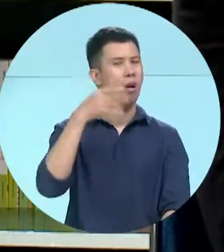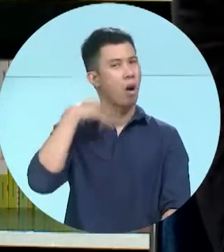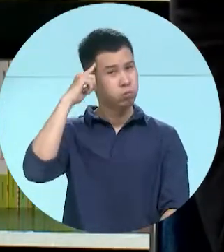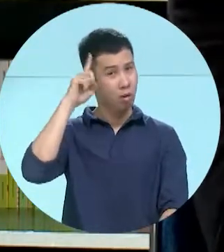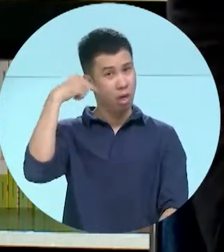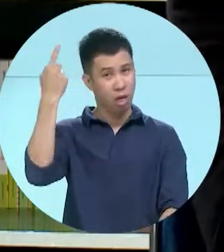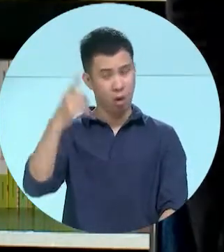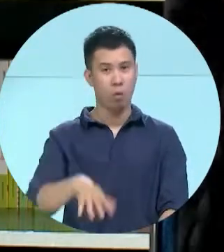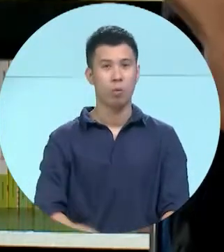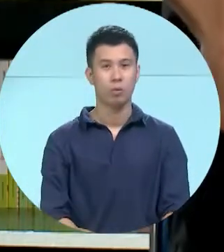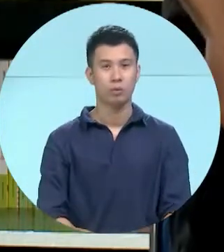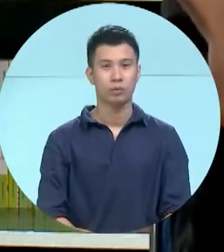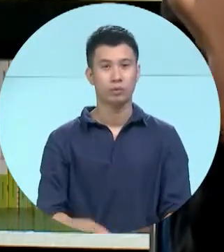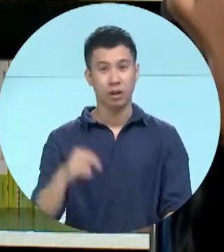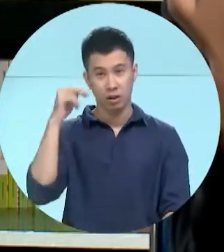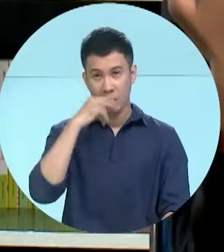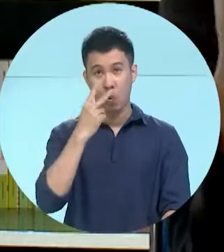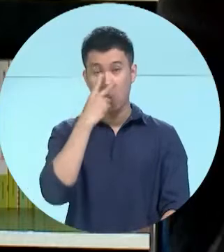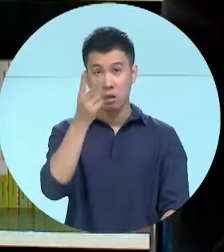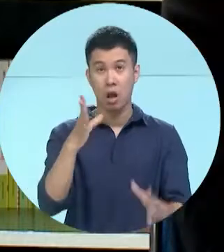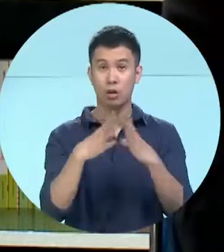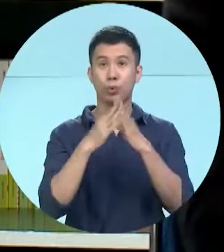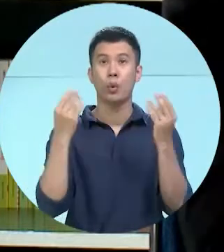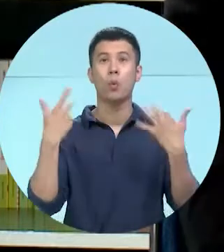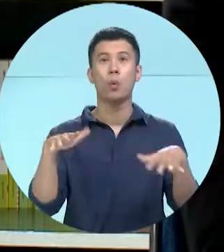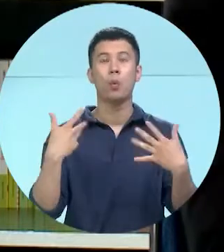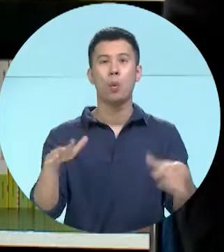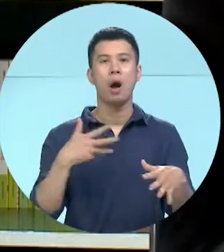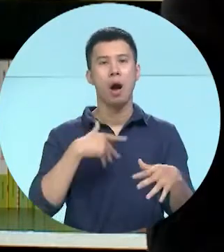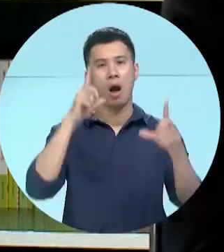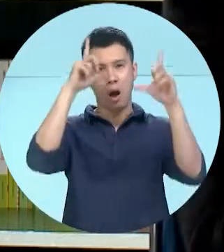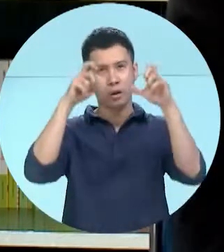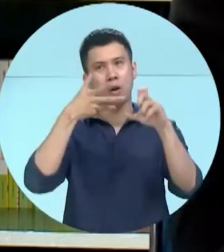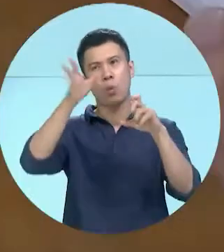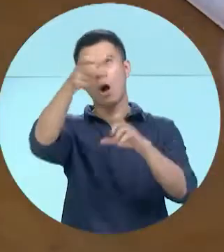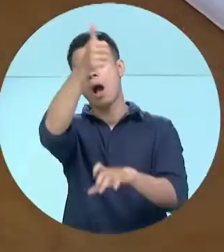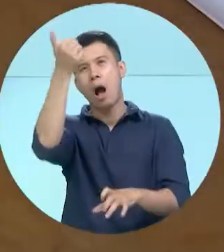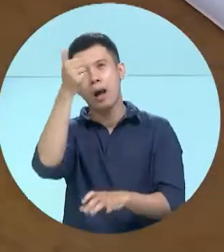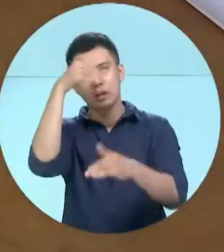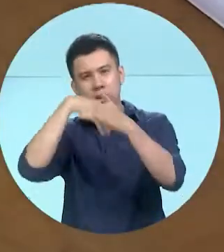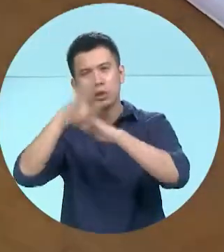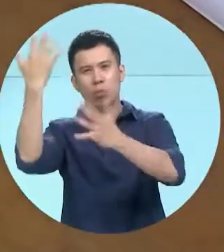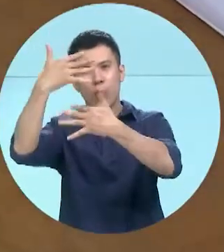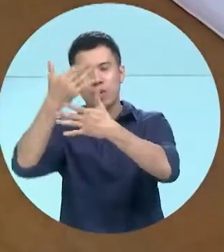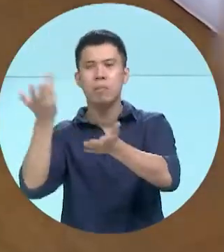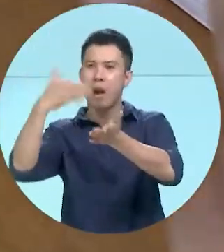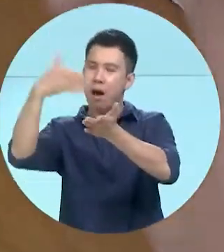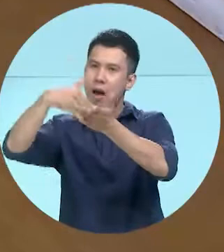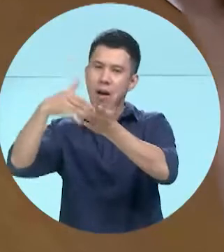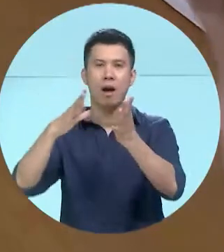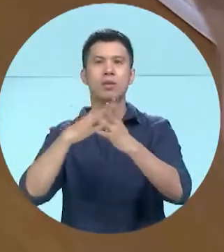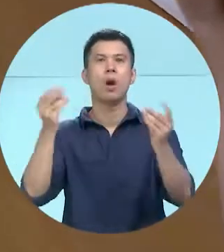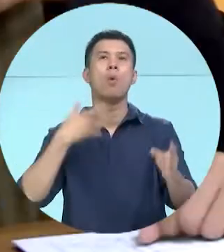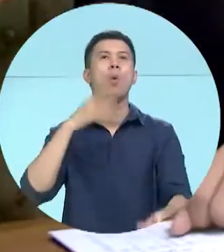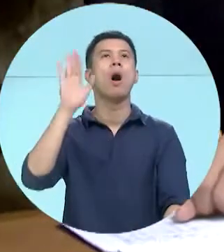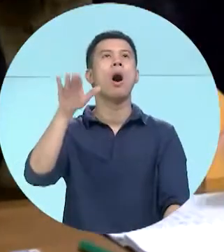Nhưng mà nếu mà mình có một cái quan sát nhiều thì mình nhận ra đấy là hình ảnh của một ai đó trong một bộ phim nào đó và bạn lặp lại rất là nhiều lần